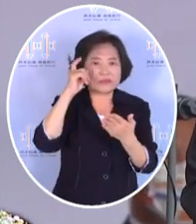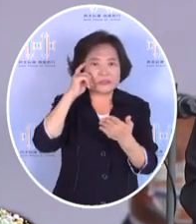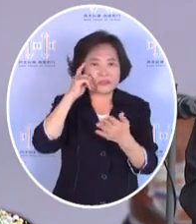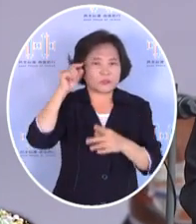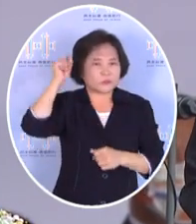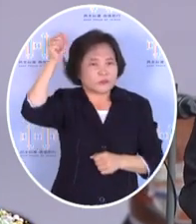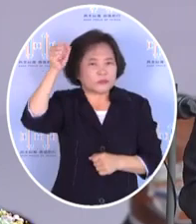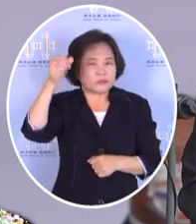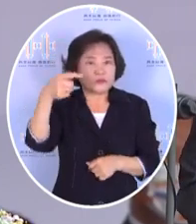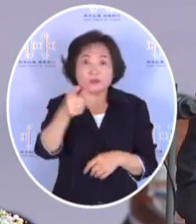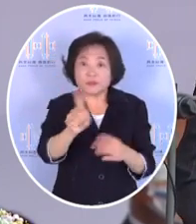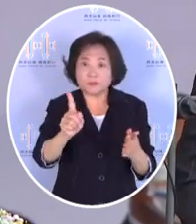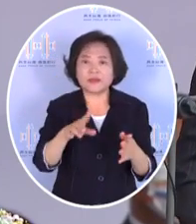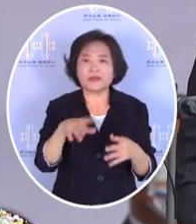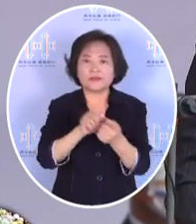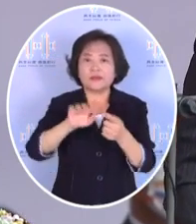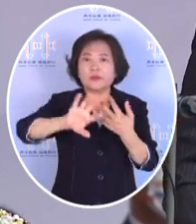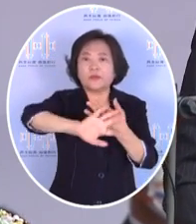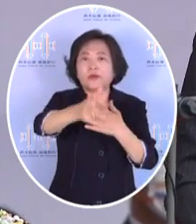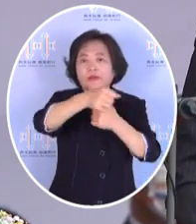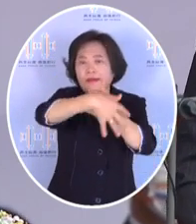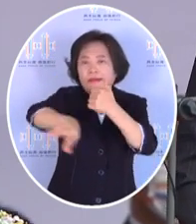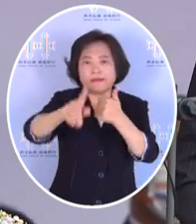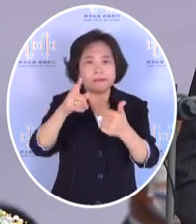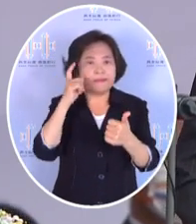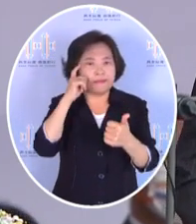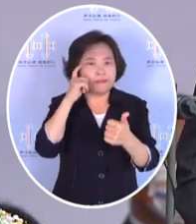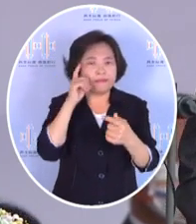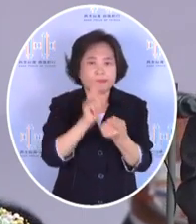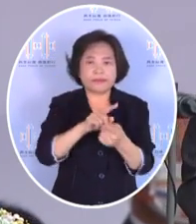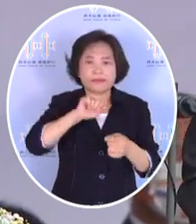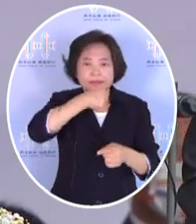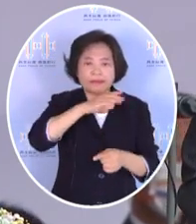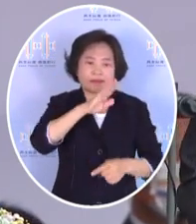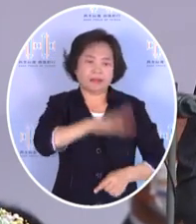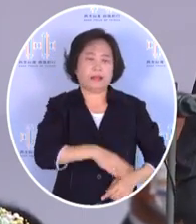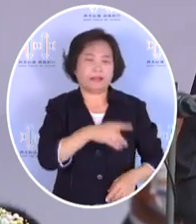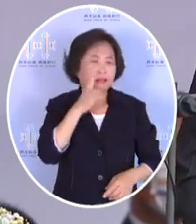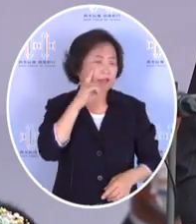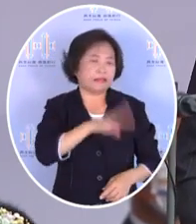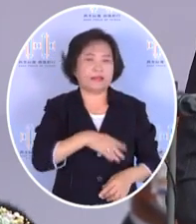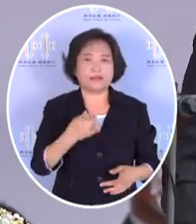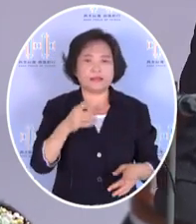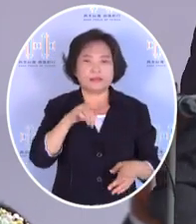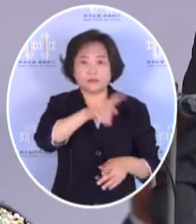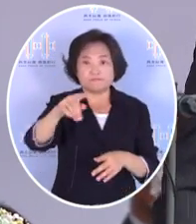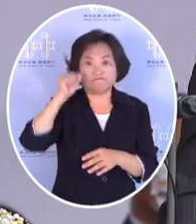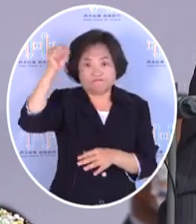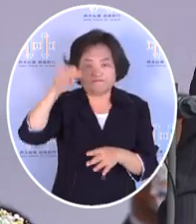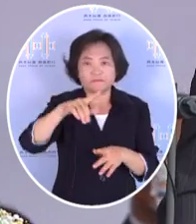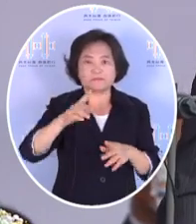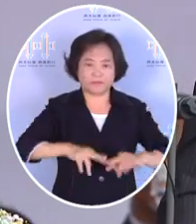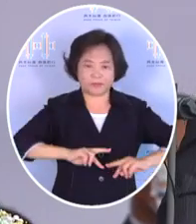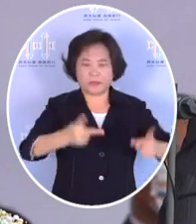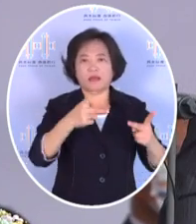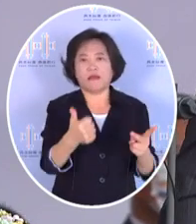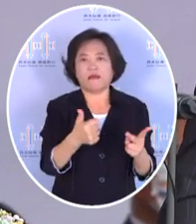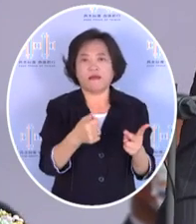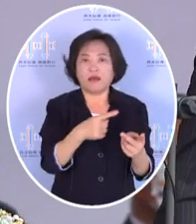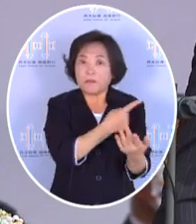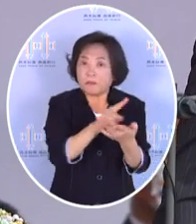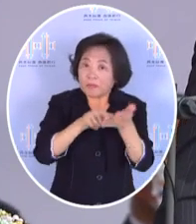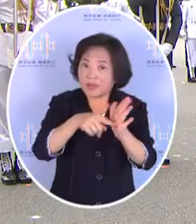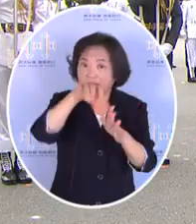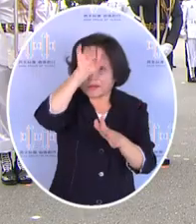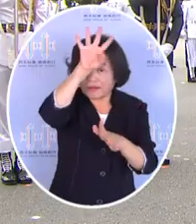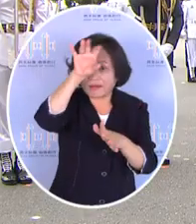同抗议，成功的更正了国际组织矮化台湾的做法。这些都是跨党派合